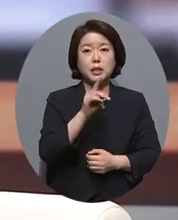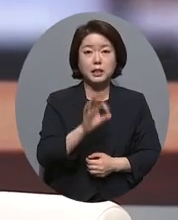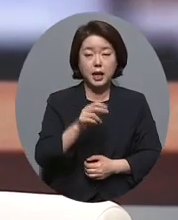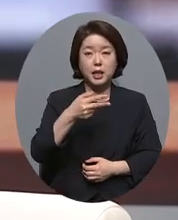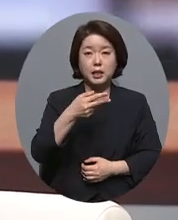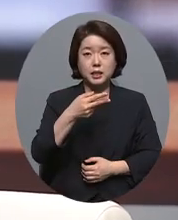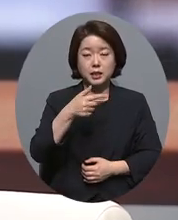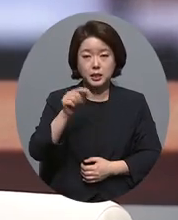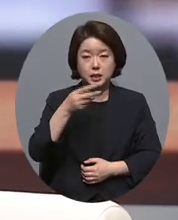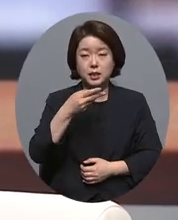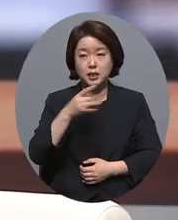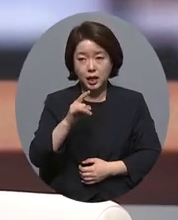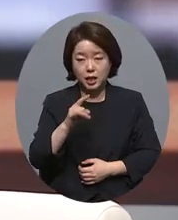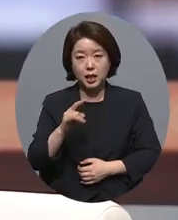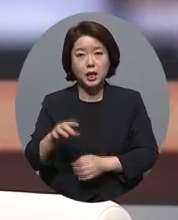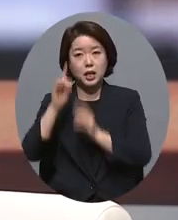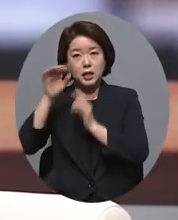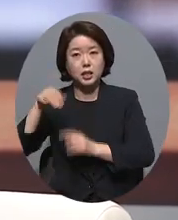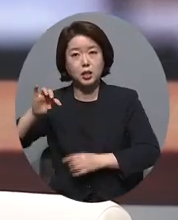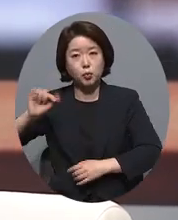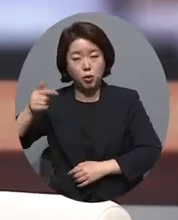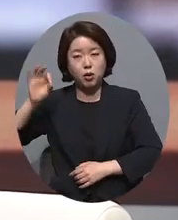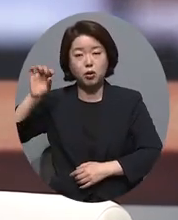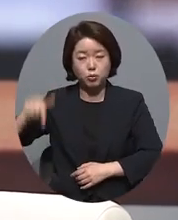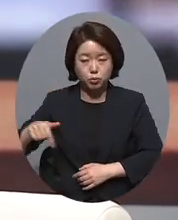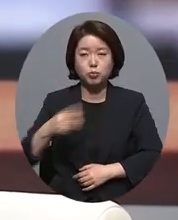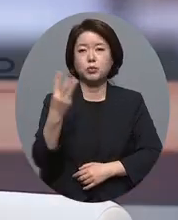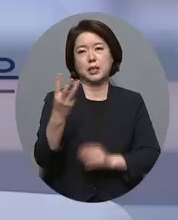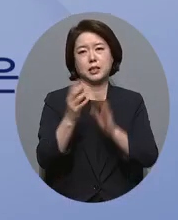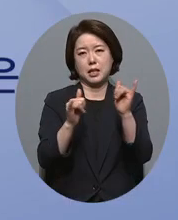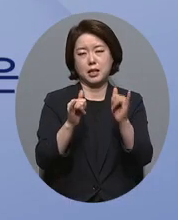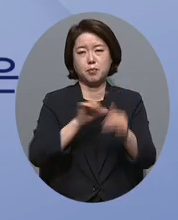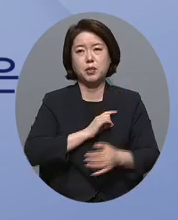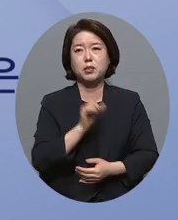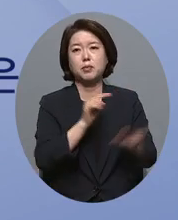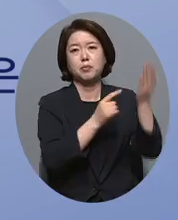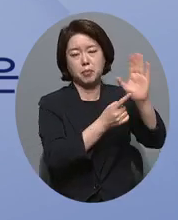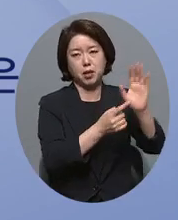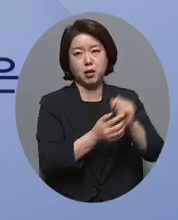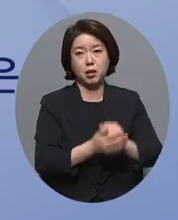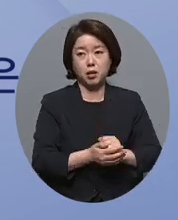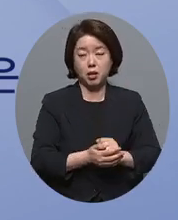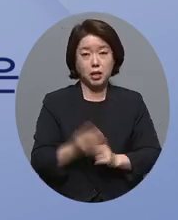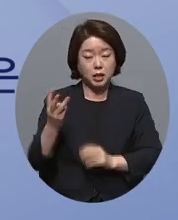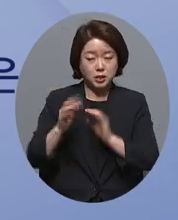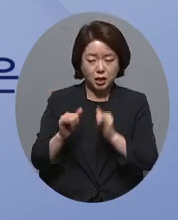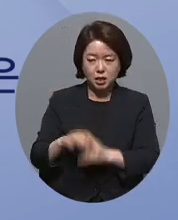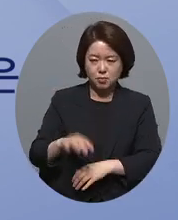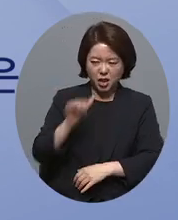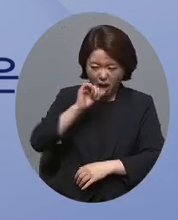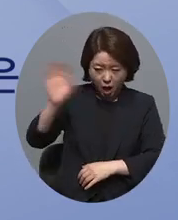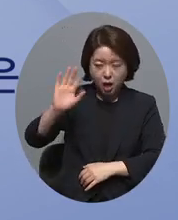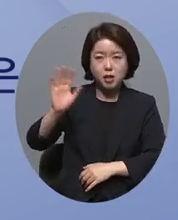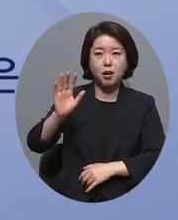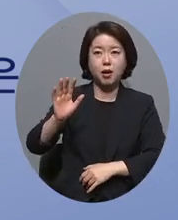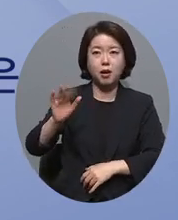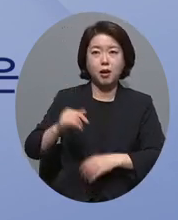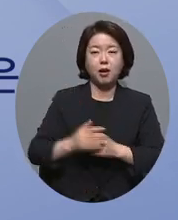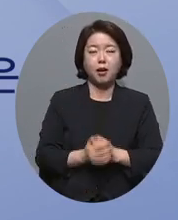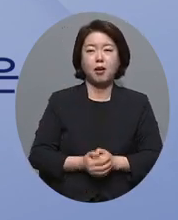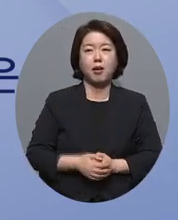이들의 이름을 어제 윤창현 의원이 공개를 했습니다 물론 절대 아니다 지금 김종일 의원 얘기했던 대로